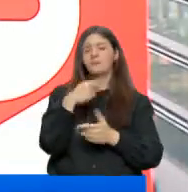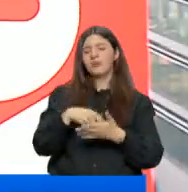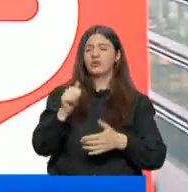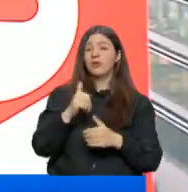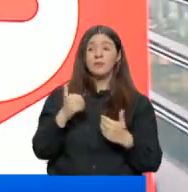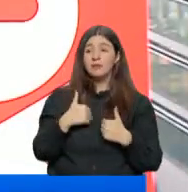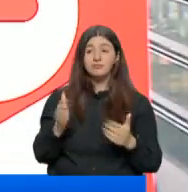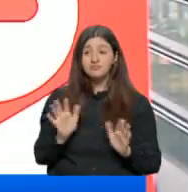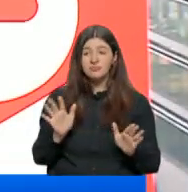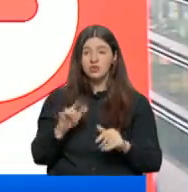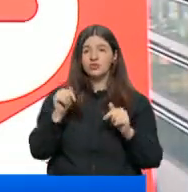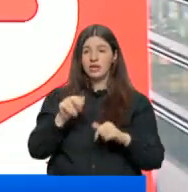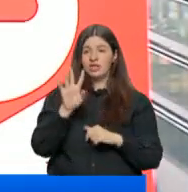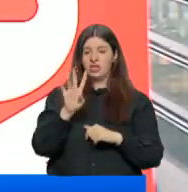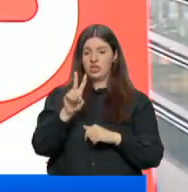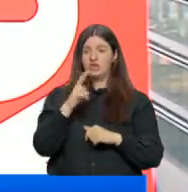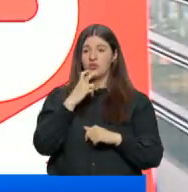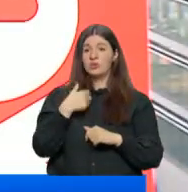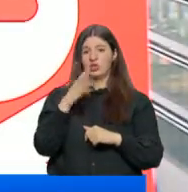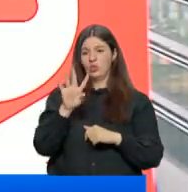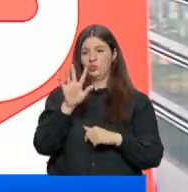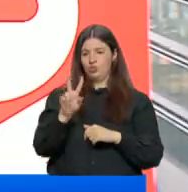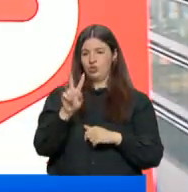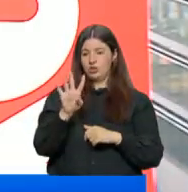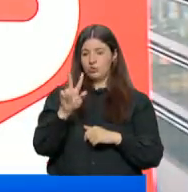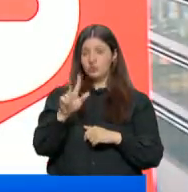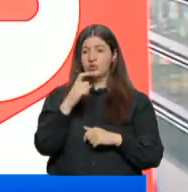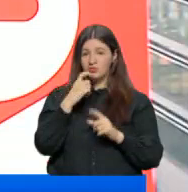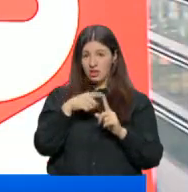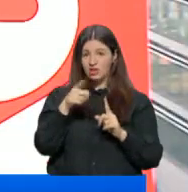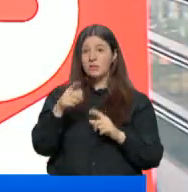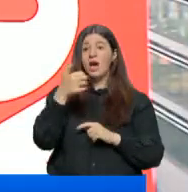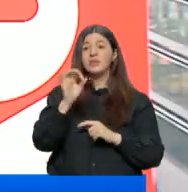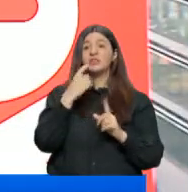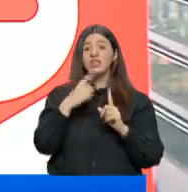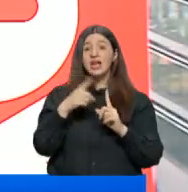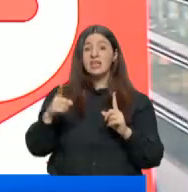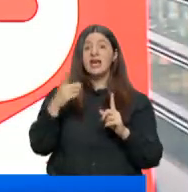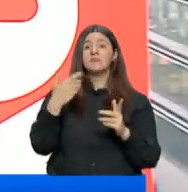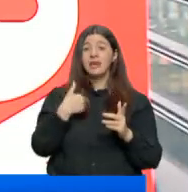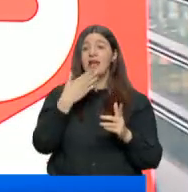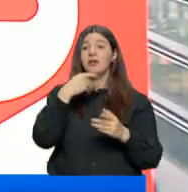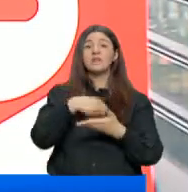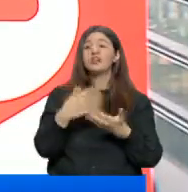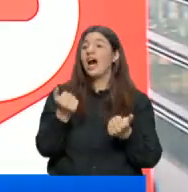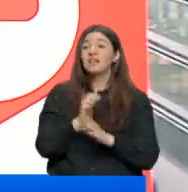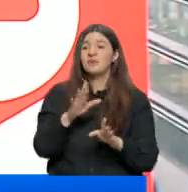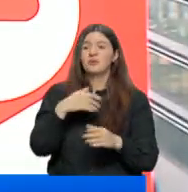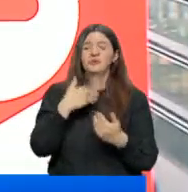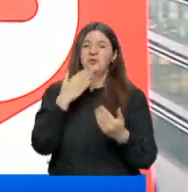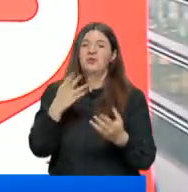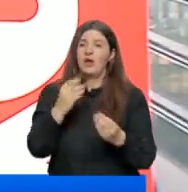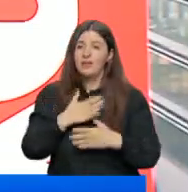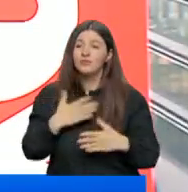Hayır, ben şu anda 42 yaşında, 43 yaşındayım. 60 yaşına kadar emekli maaşı almayacağım. Bunu da paylaşmış